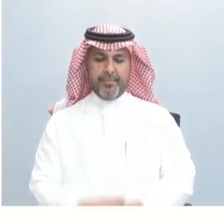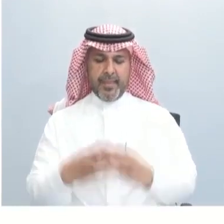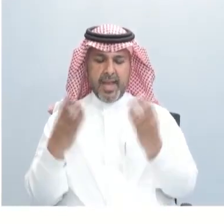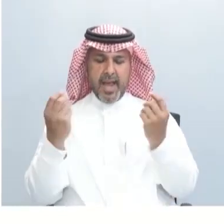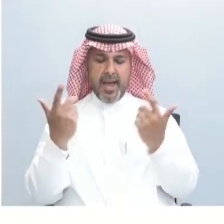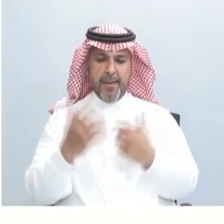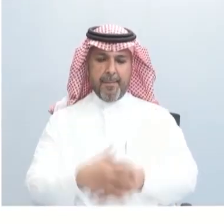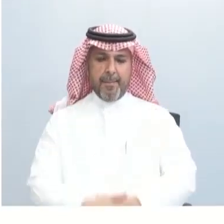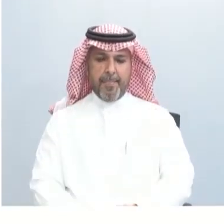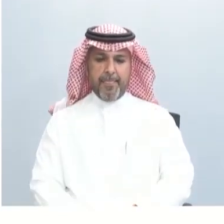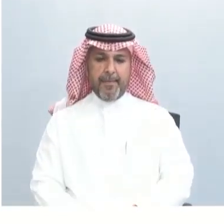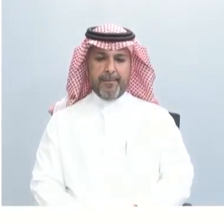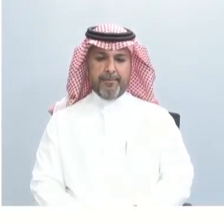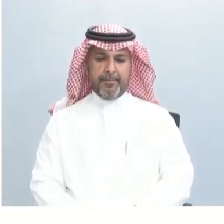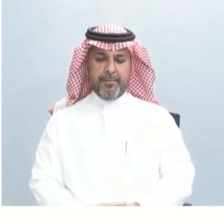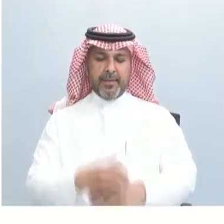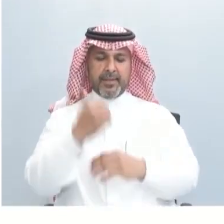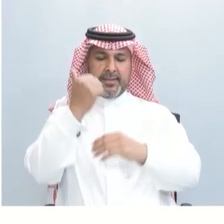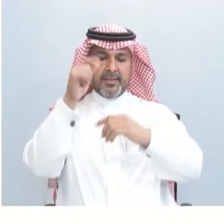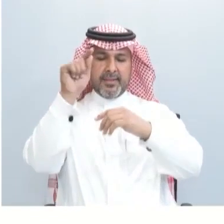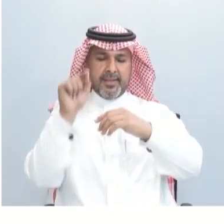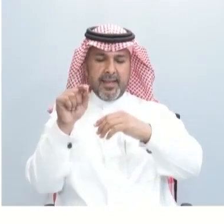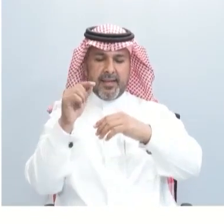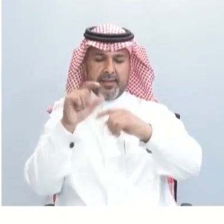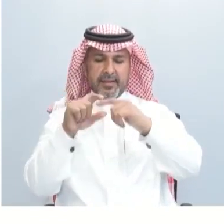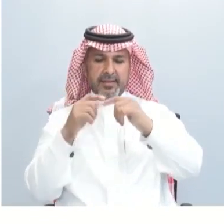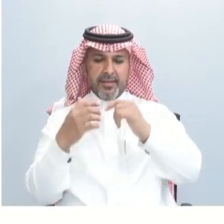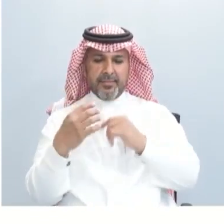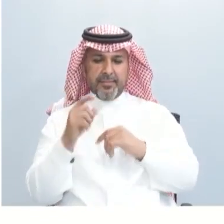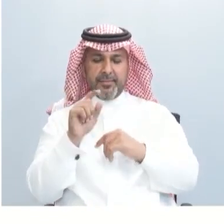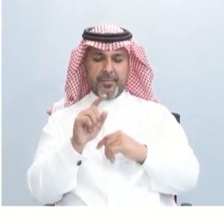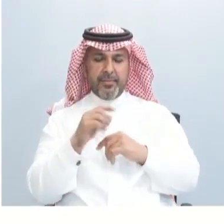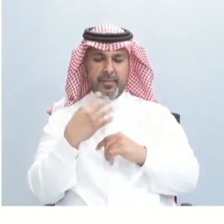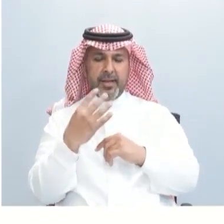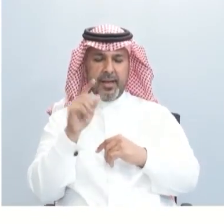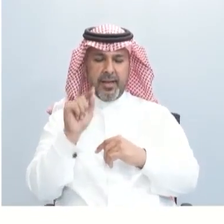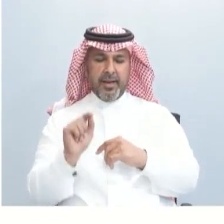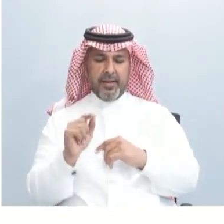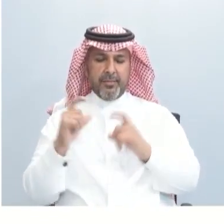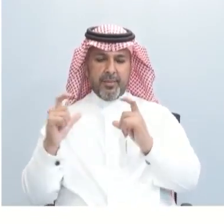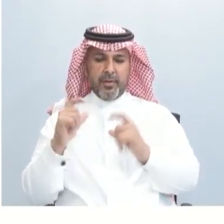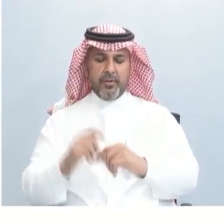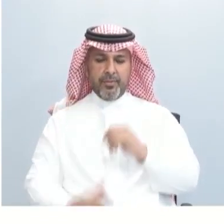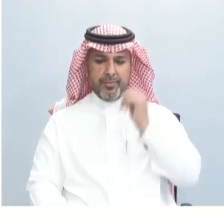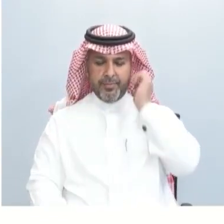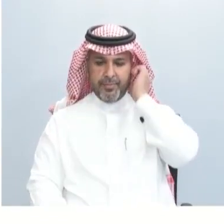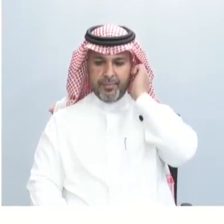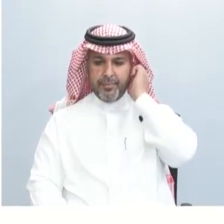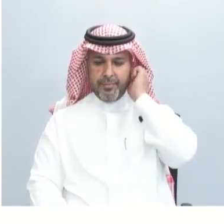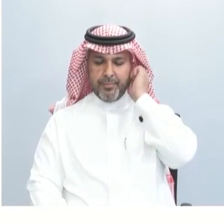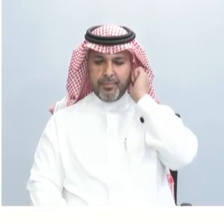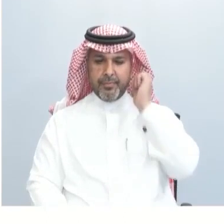يكون مضروب الست مقسوم على مضروب الاربعه مضروب الست تقسيم مضروب الاربعه مضروب